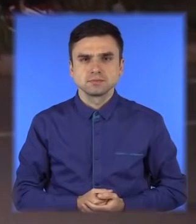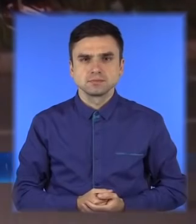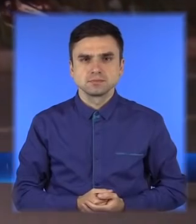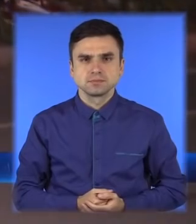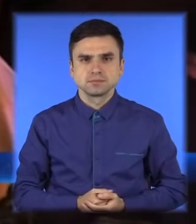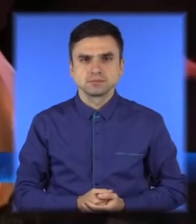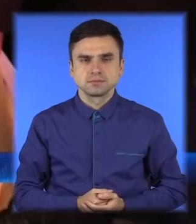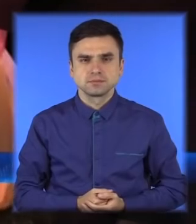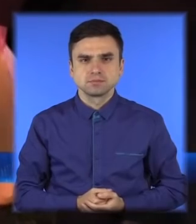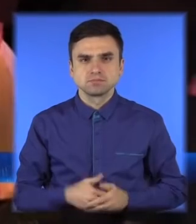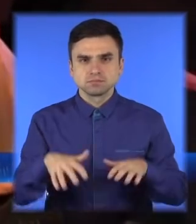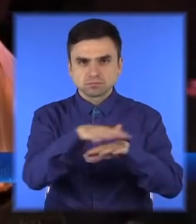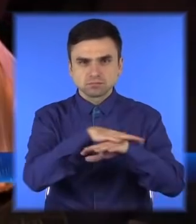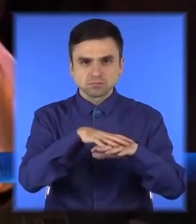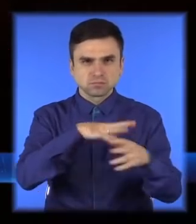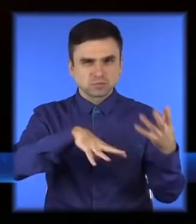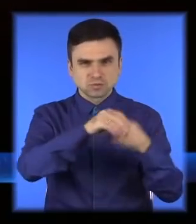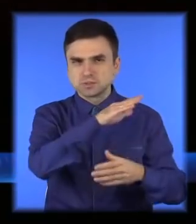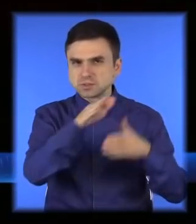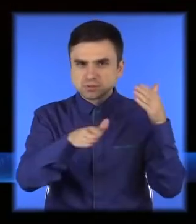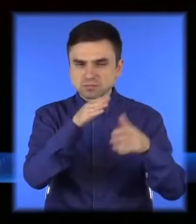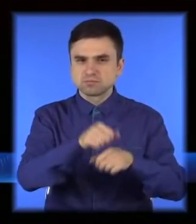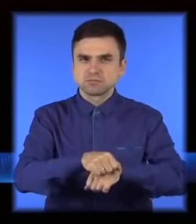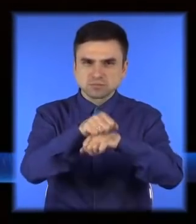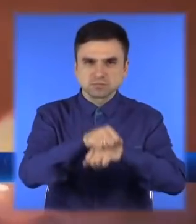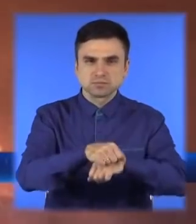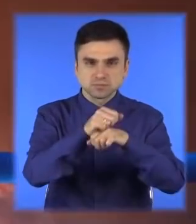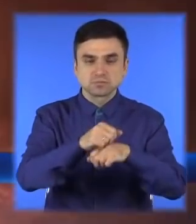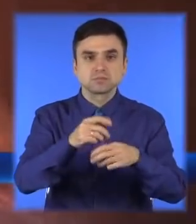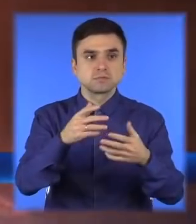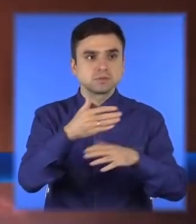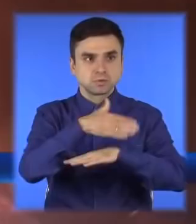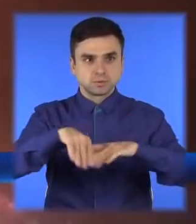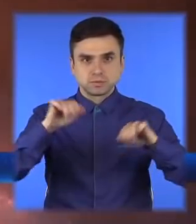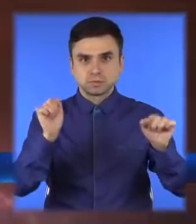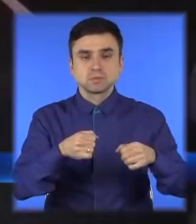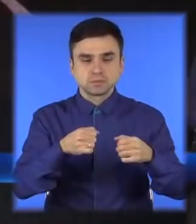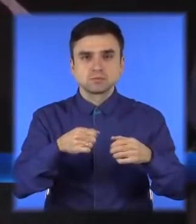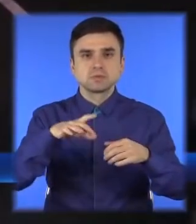Дайте нам тепло! Вони виходять на мітинги, палять покришки, аби хоч якось зігрітися.